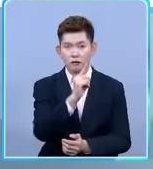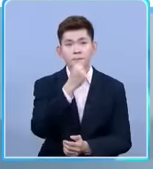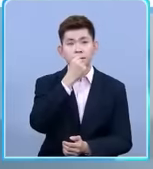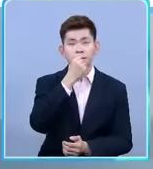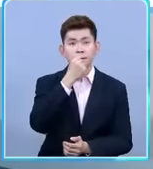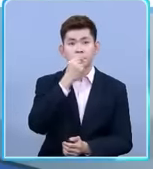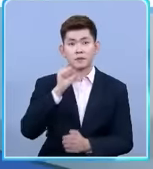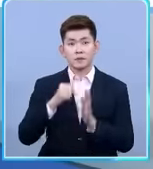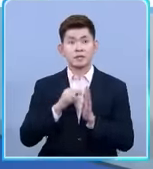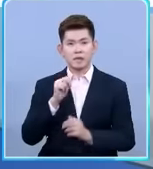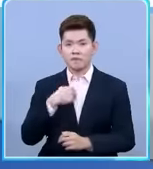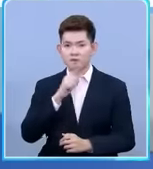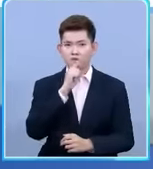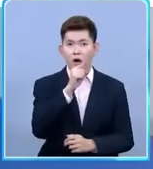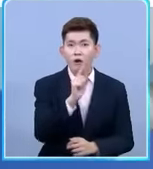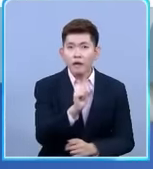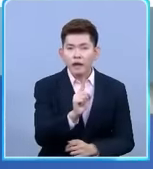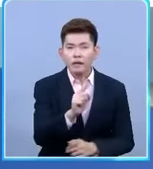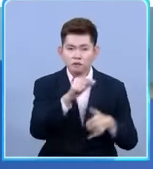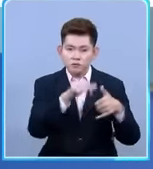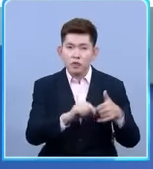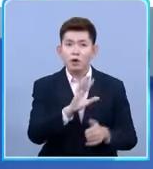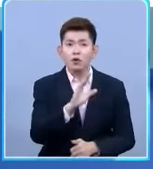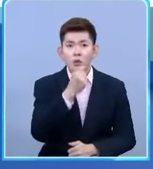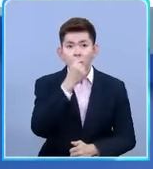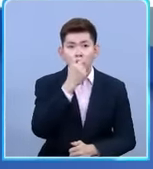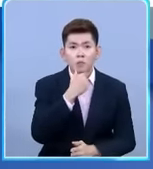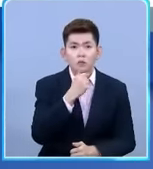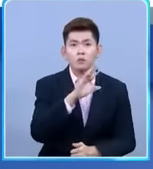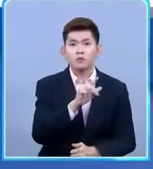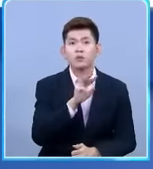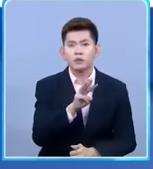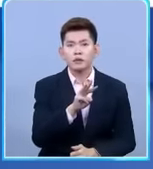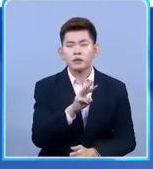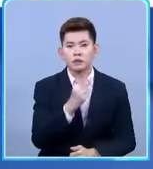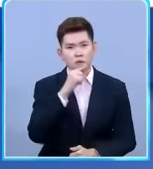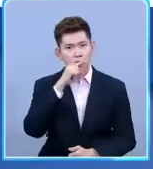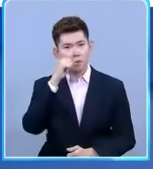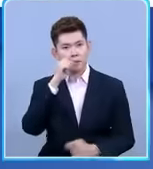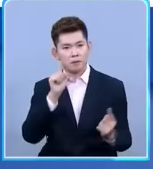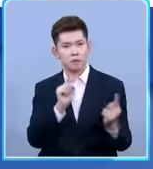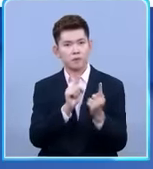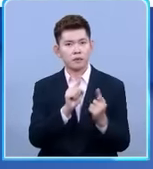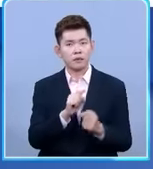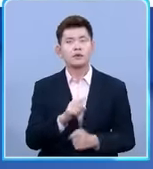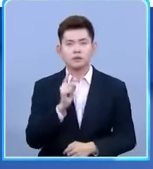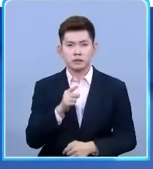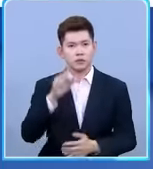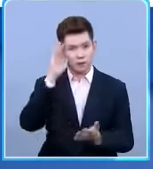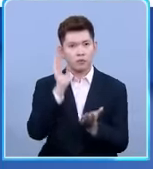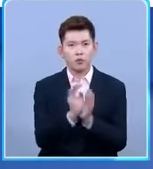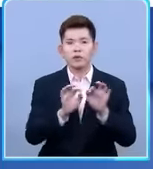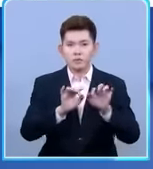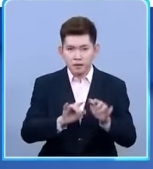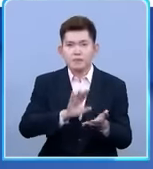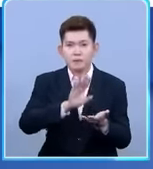ดำเนินคดีกับคุณชูวิทย์เนี่ยข้อหาดูหมิ่นซึ่งหน้าเนี่ยนะฮะโดยหลักพนักงานสอบสวนต้องรับไว้ก่อนเอาไว้ก่อน